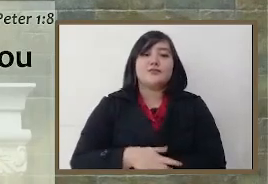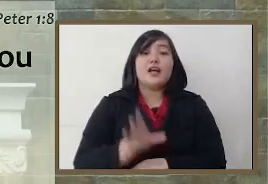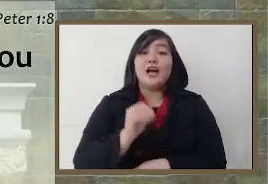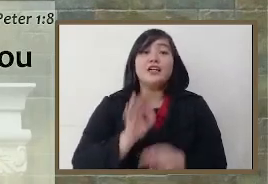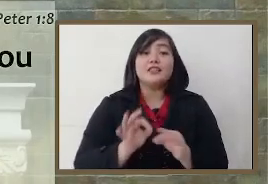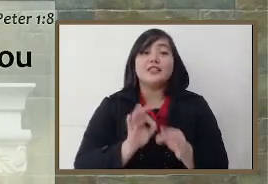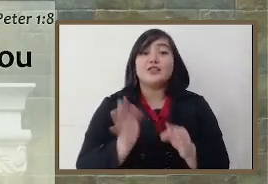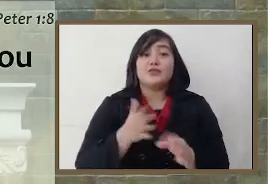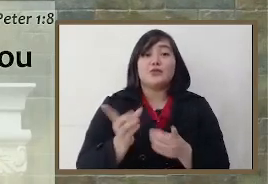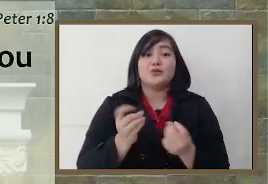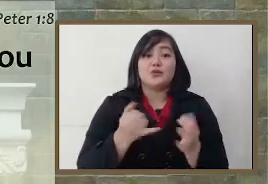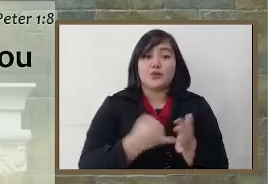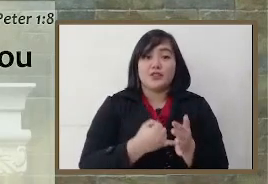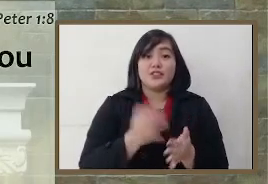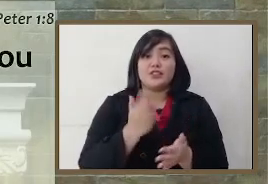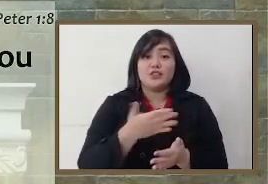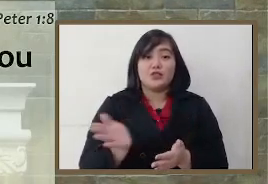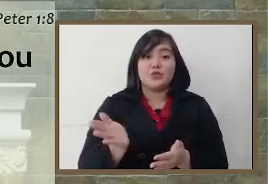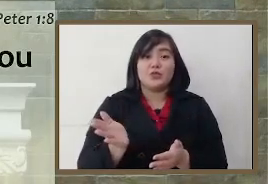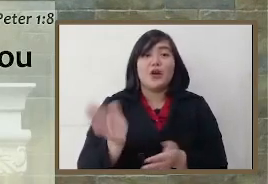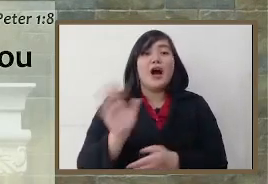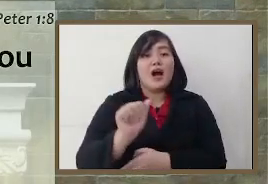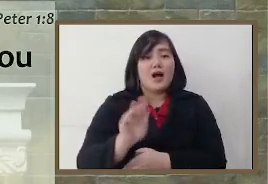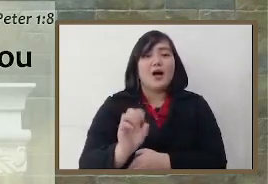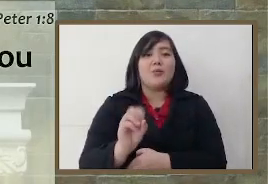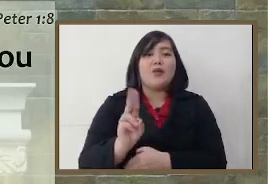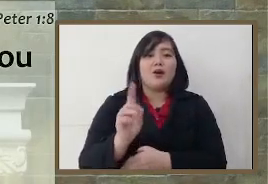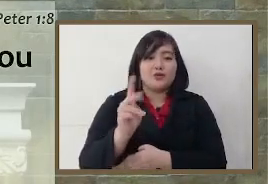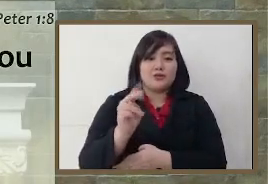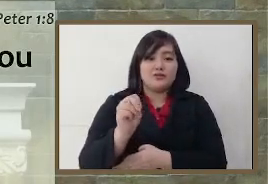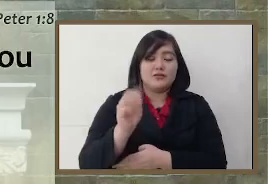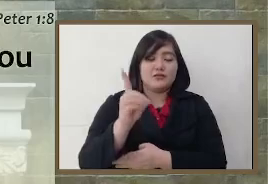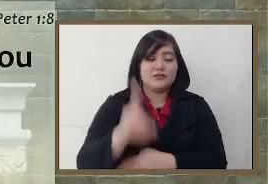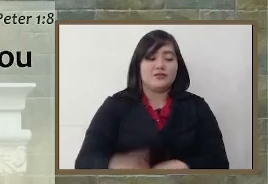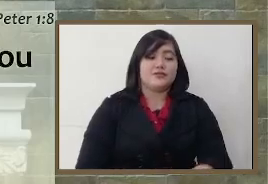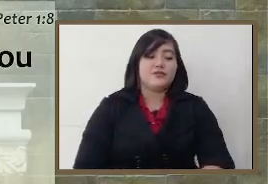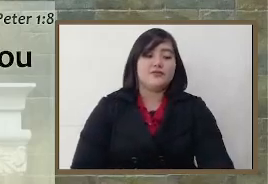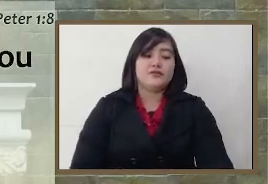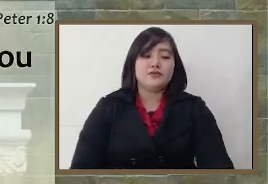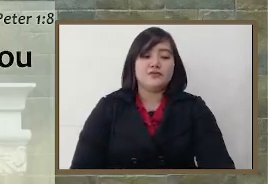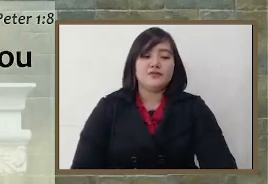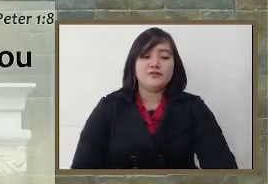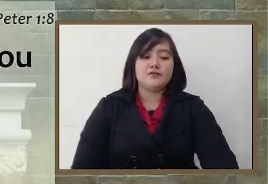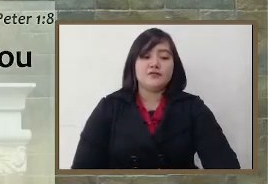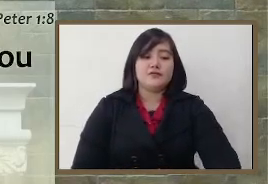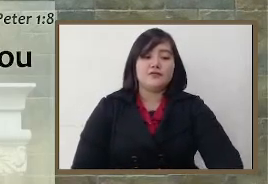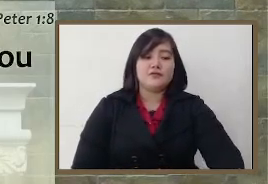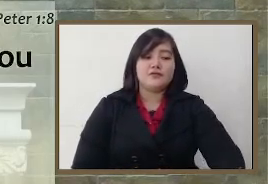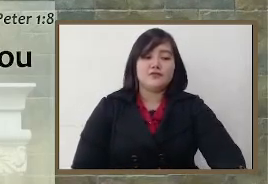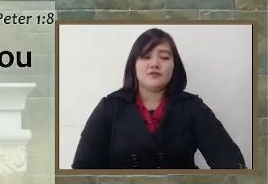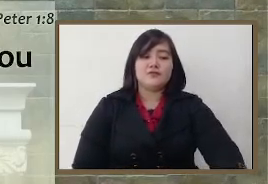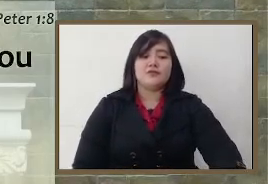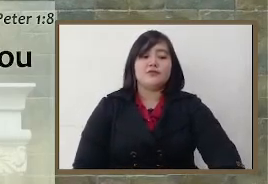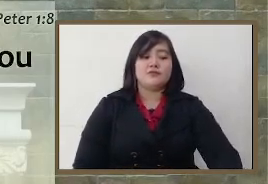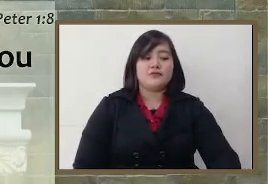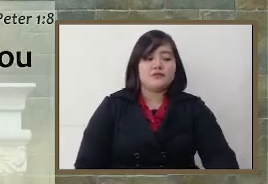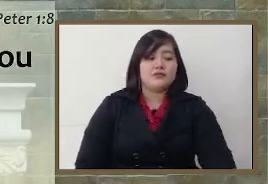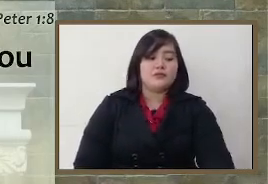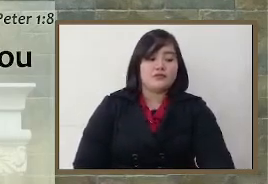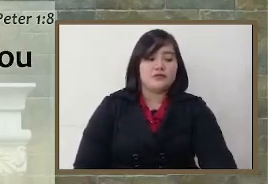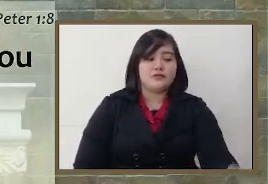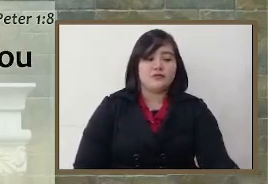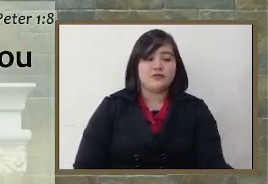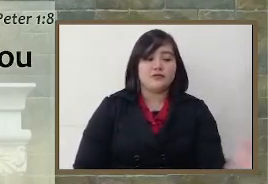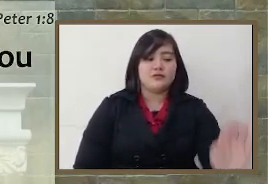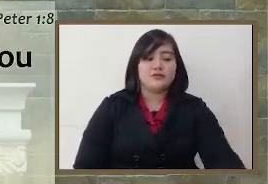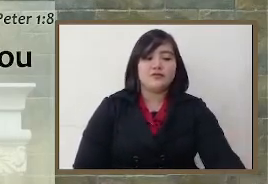Kuha niyo mga kapatid? Very simple. I hope everybody's getting that point, no? Para matuto kayo mag-interpret, para